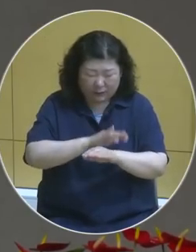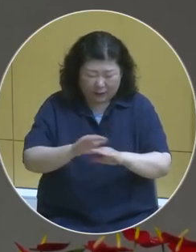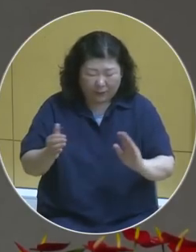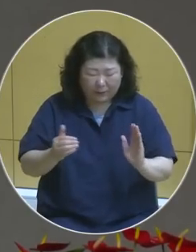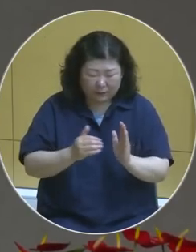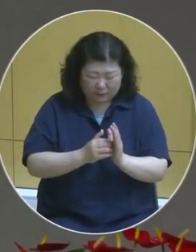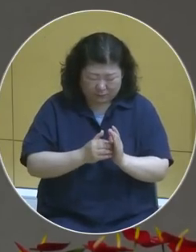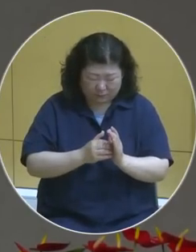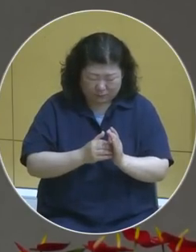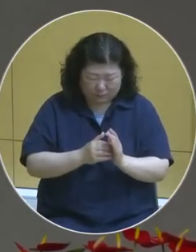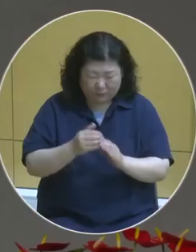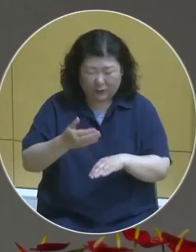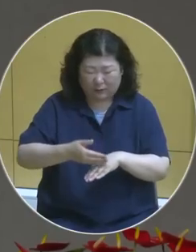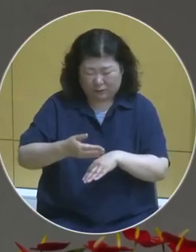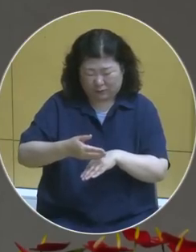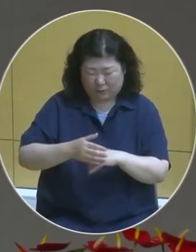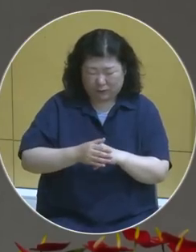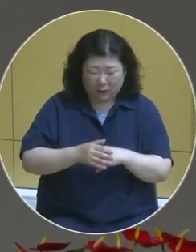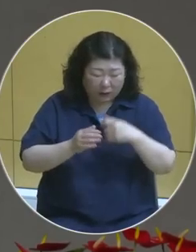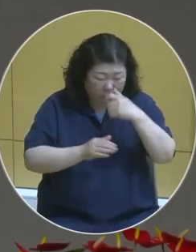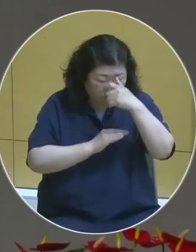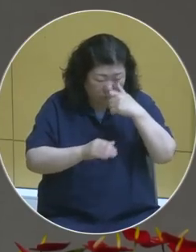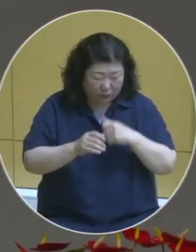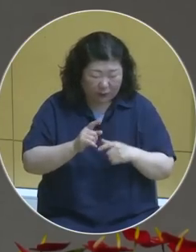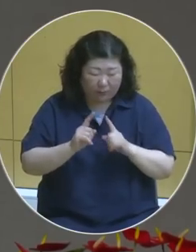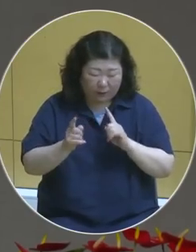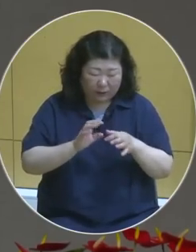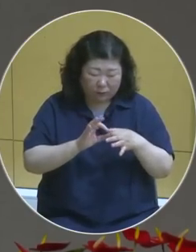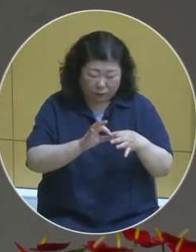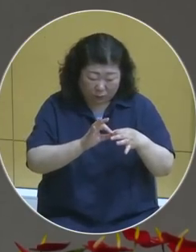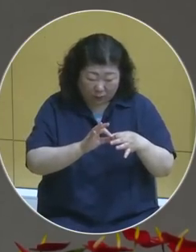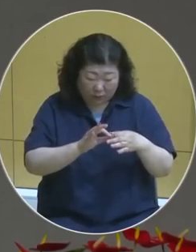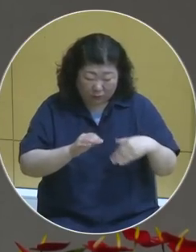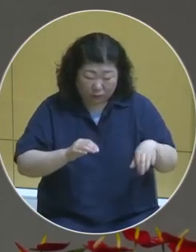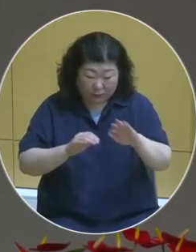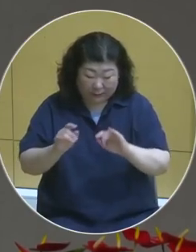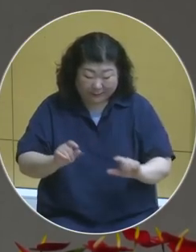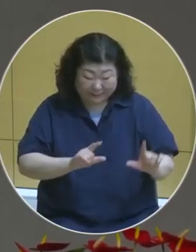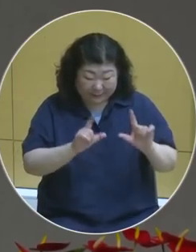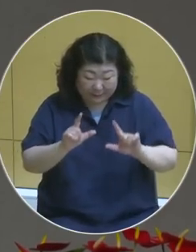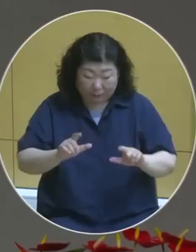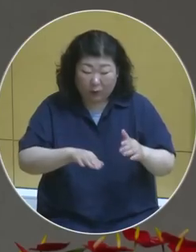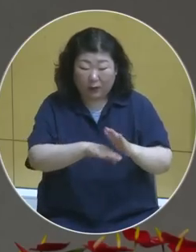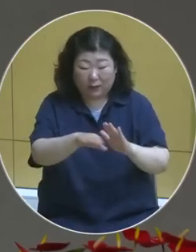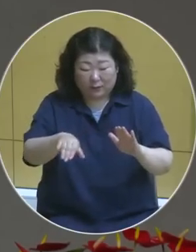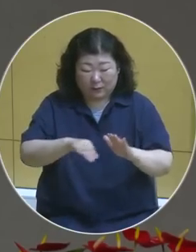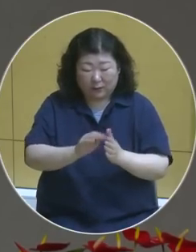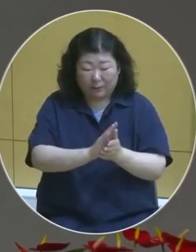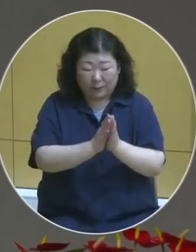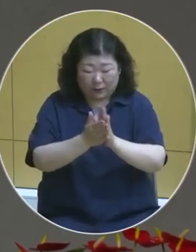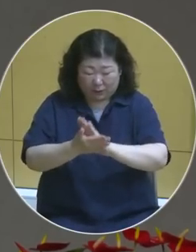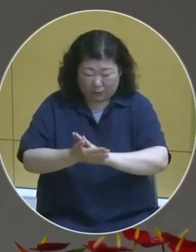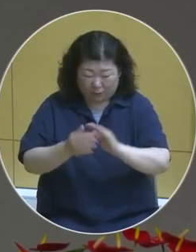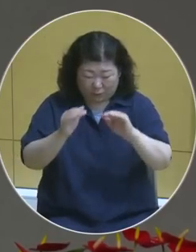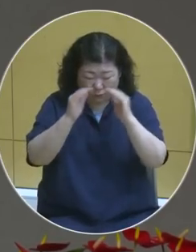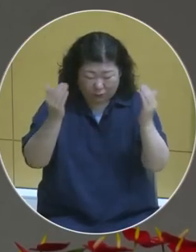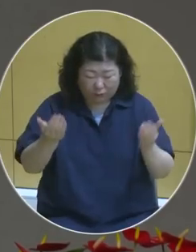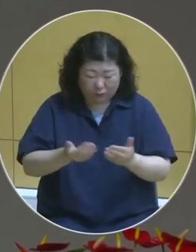저희 성도들이 말씀을 통하여 우리와 우리의 삶, 우리의 가정이 변화되게 하시고 모든